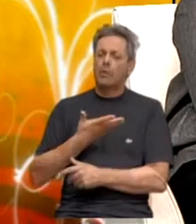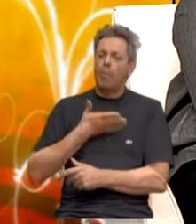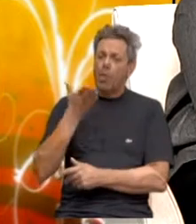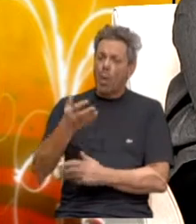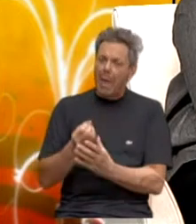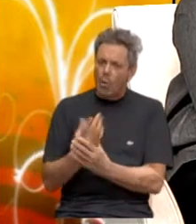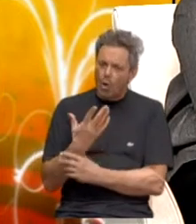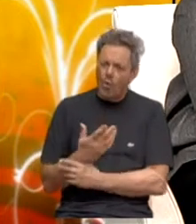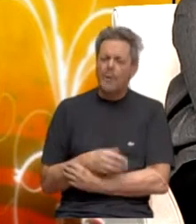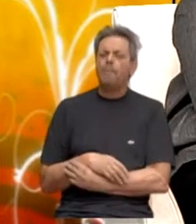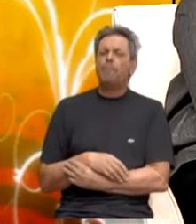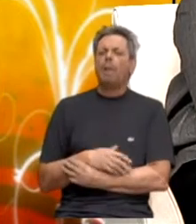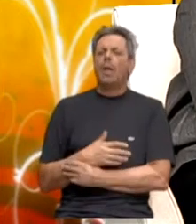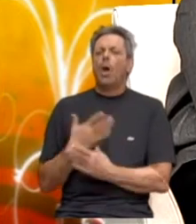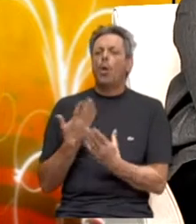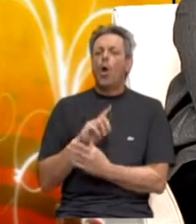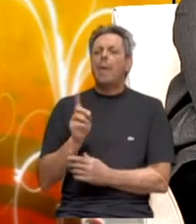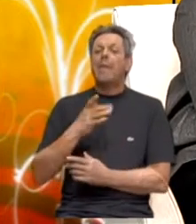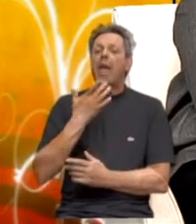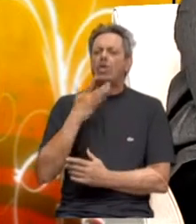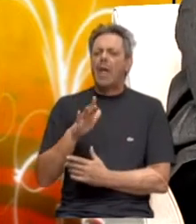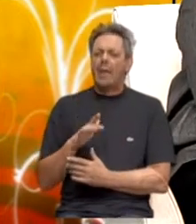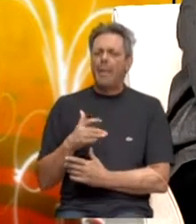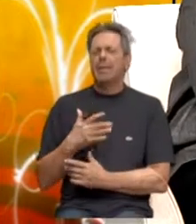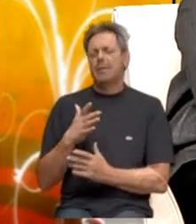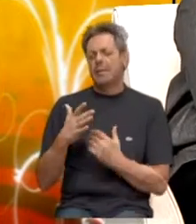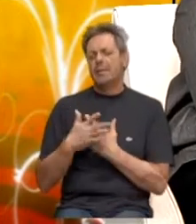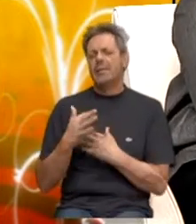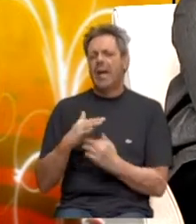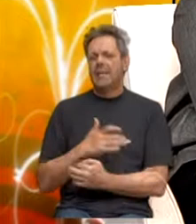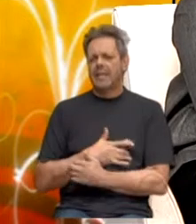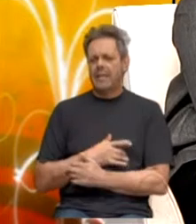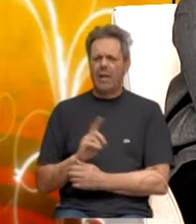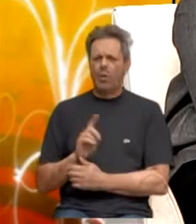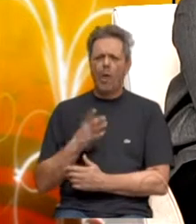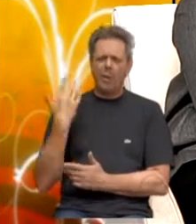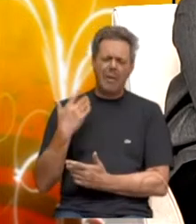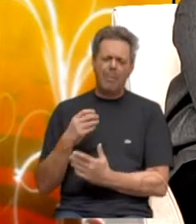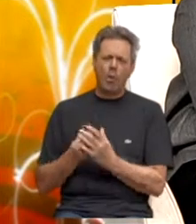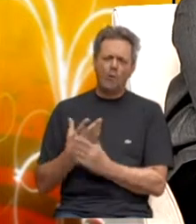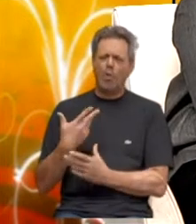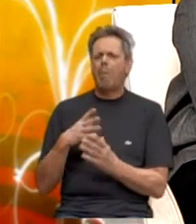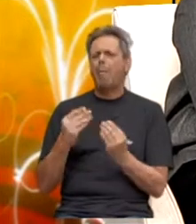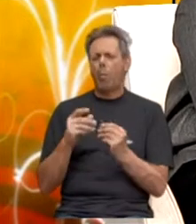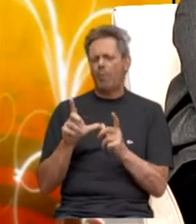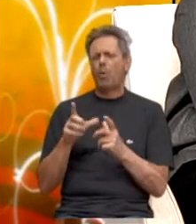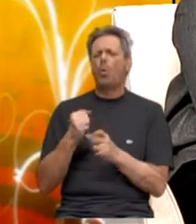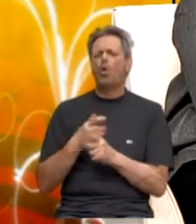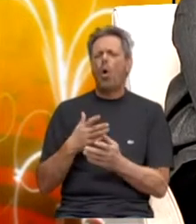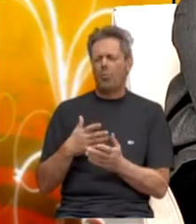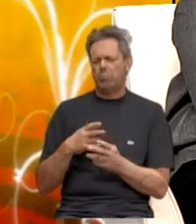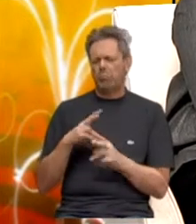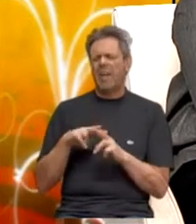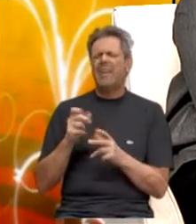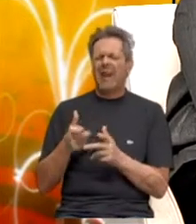onaj proizvod, prehrambeni proizvod koji nije štetan za srce. To svakako neće biti proizvod koji ima puno ugljikohidrata ili transmasnih